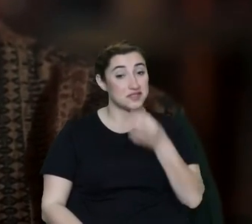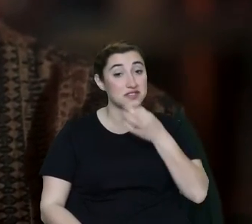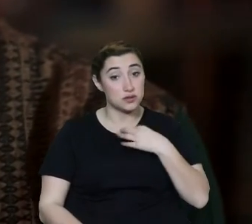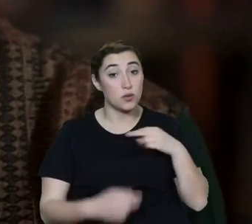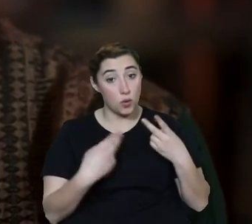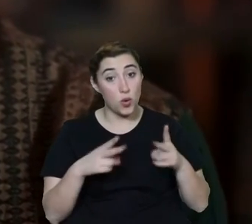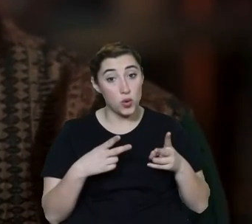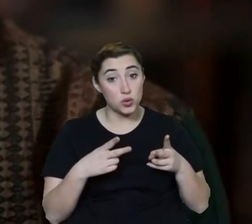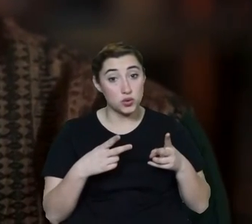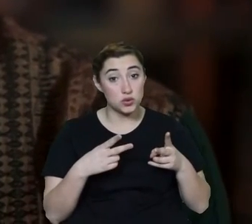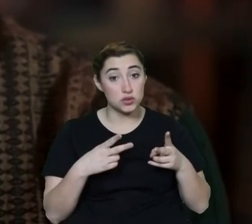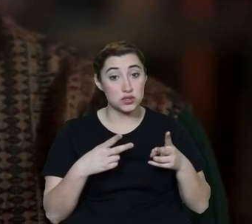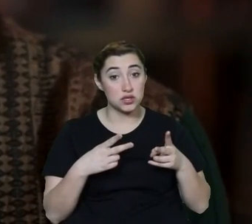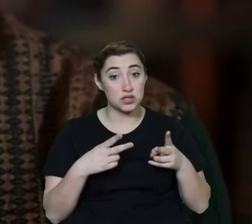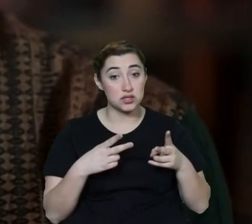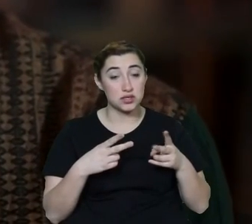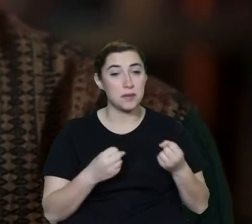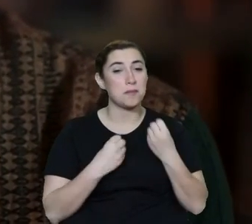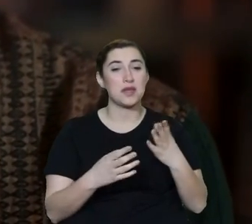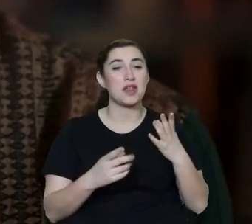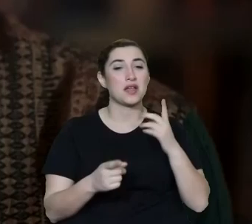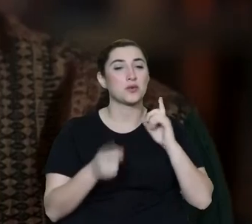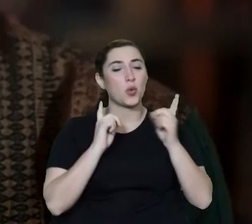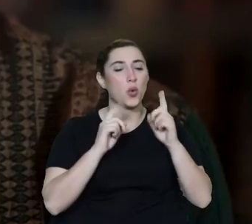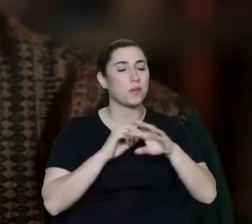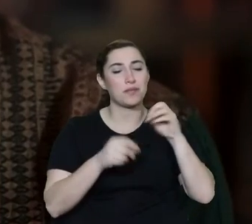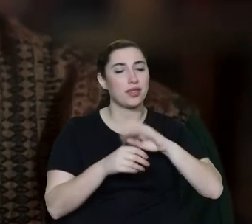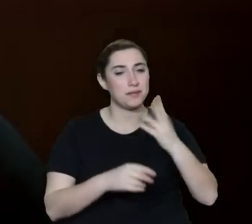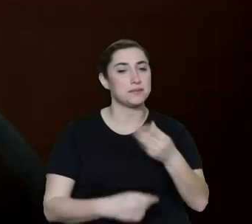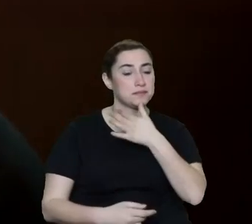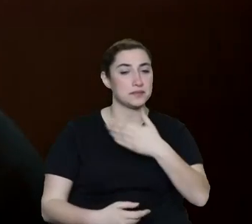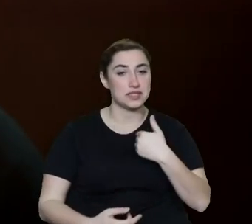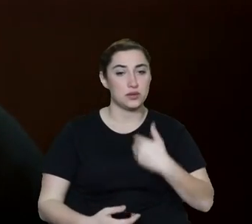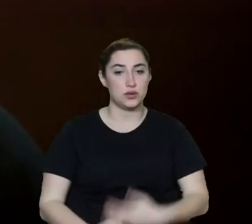Müsaade buyurursanız miras hukukuna vakıfımdır.